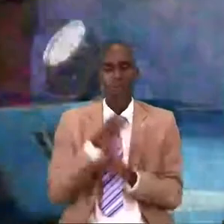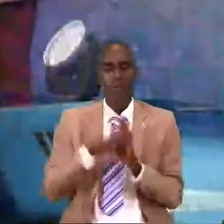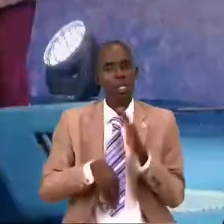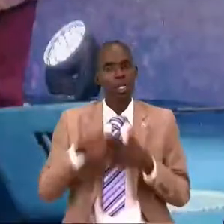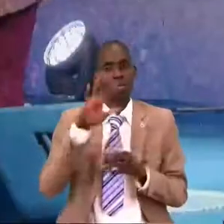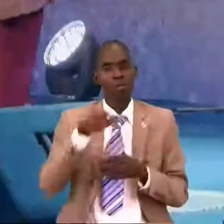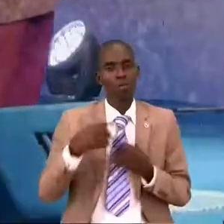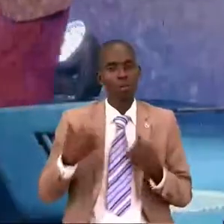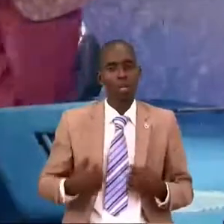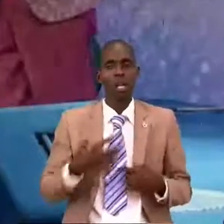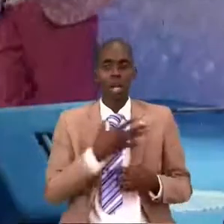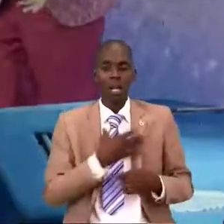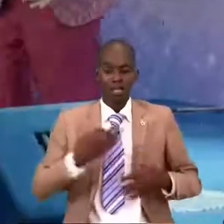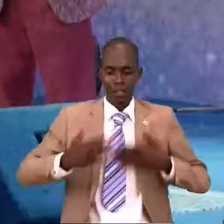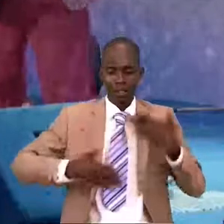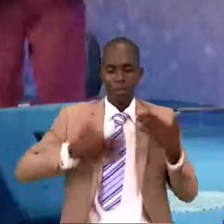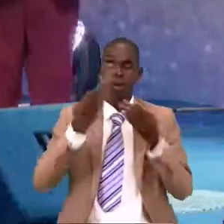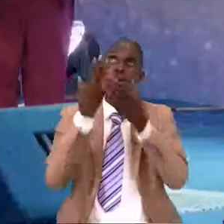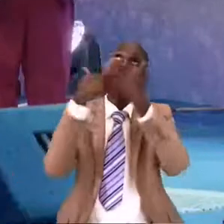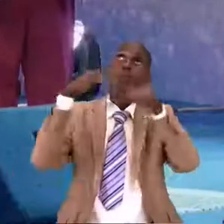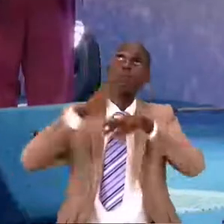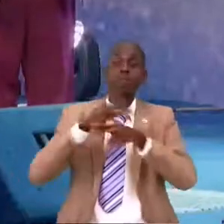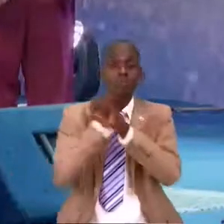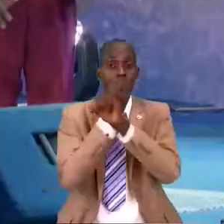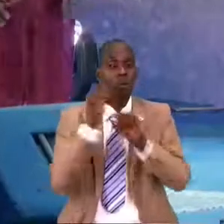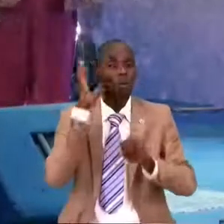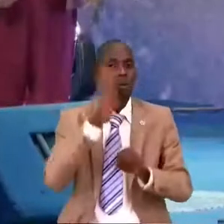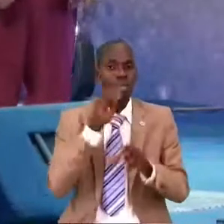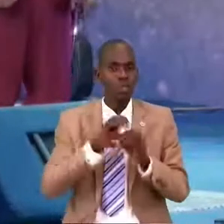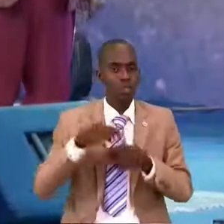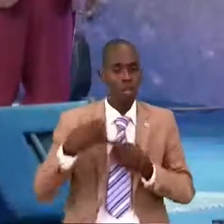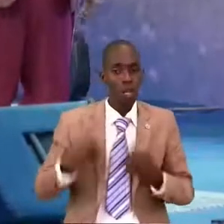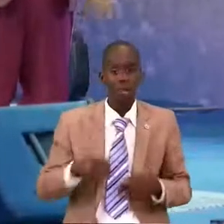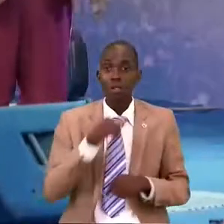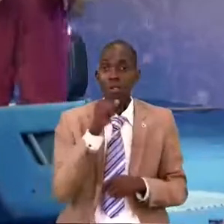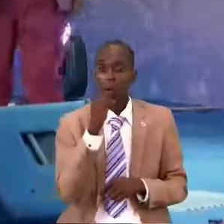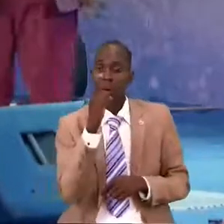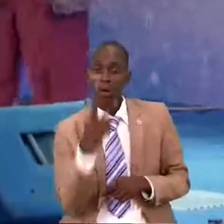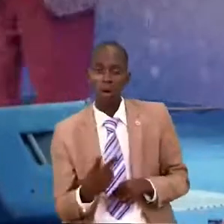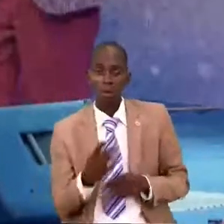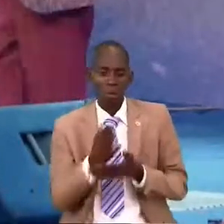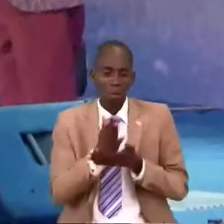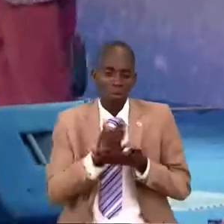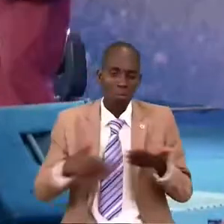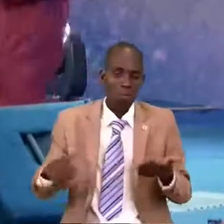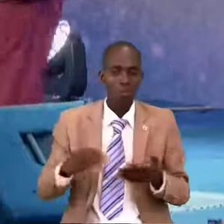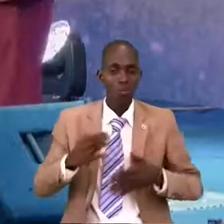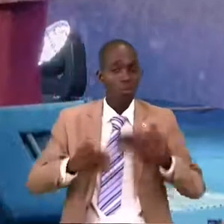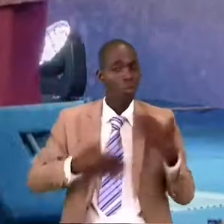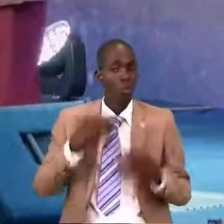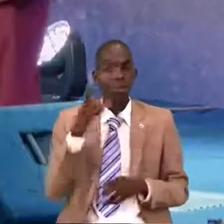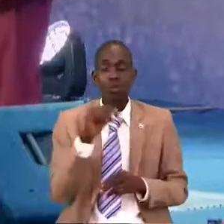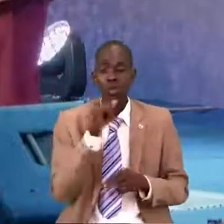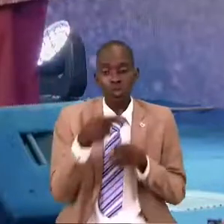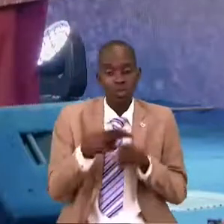pas une joie partielle, pas une joie intermittente. Tu es content maintenant, la prochaine fois, le jour suivant, tu es mécontent,